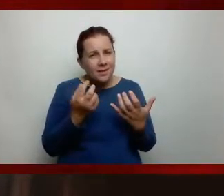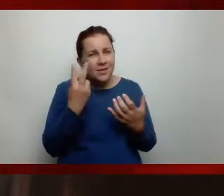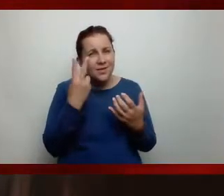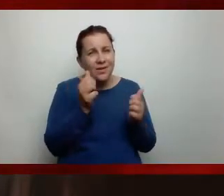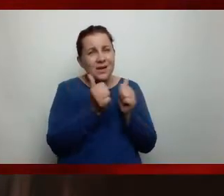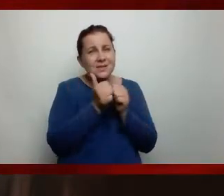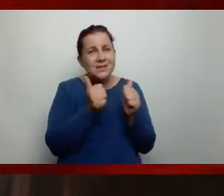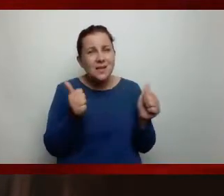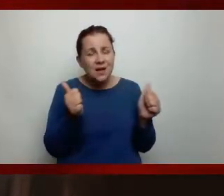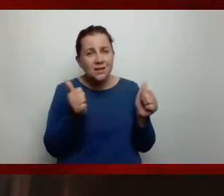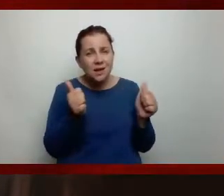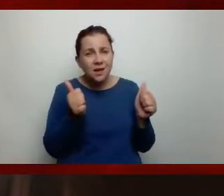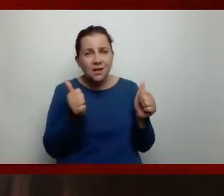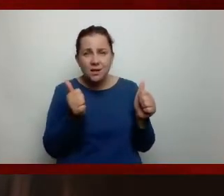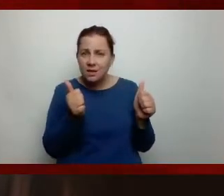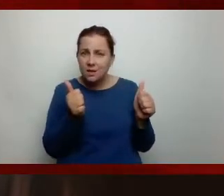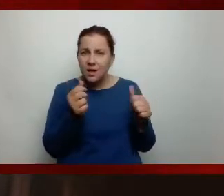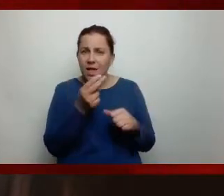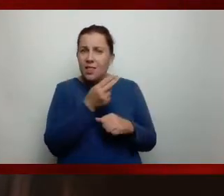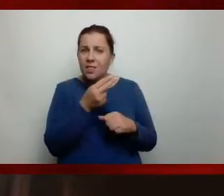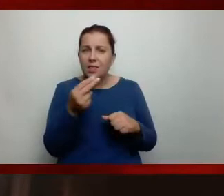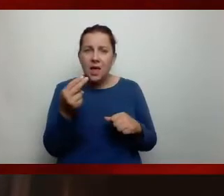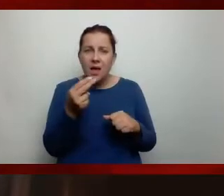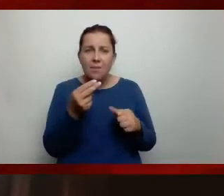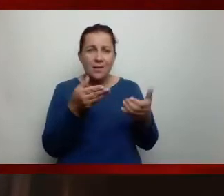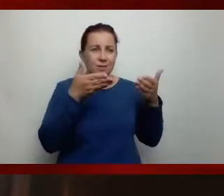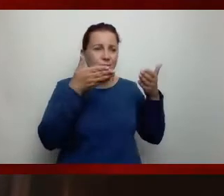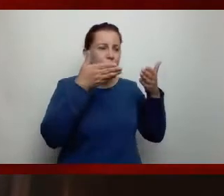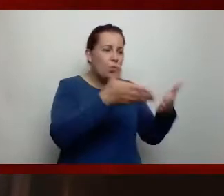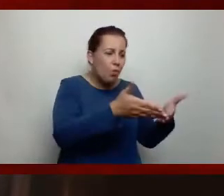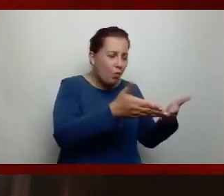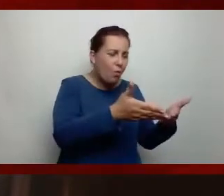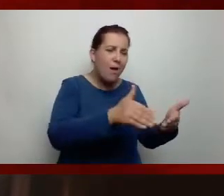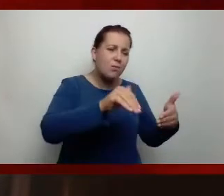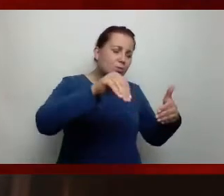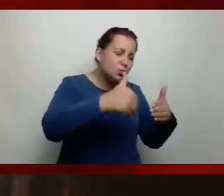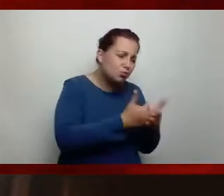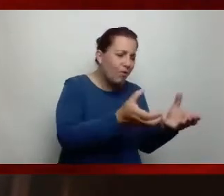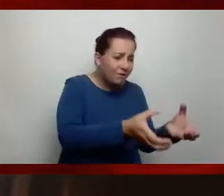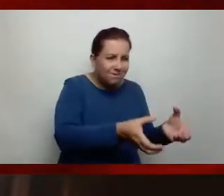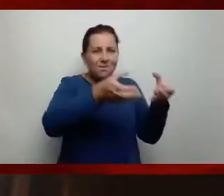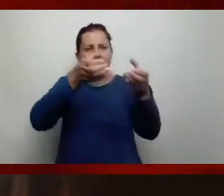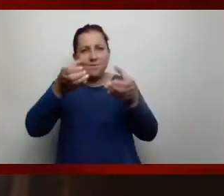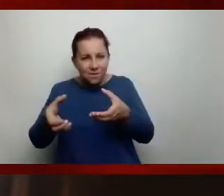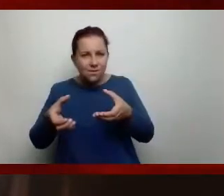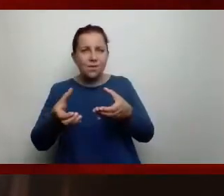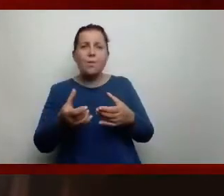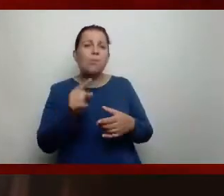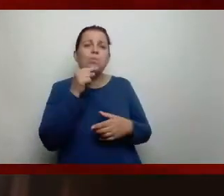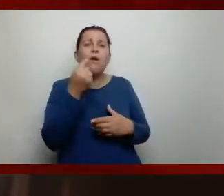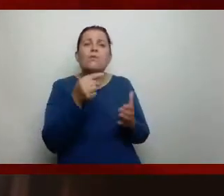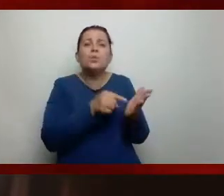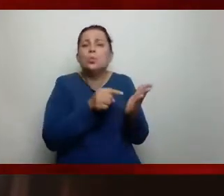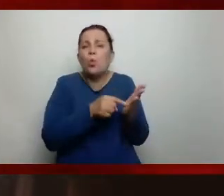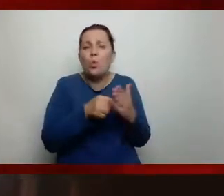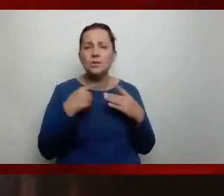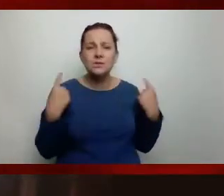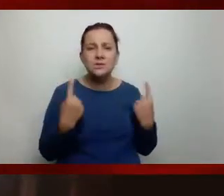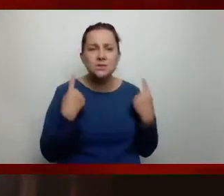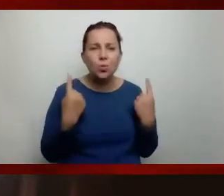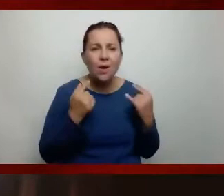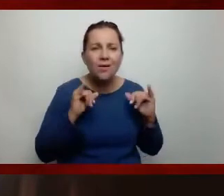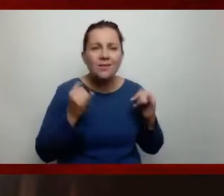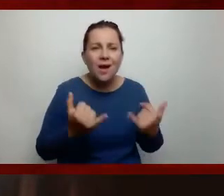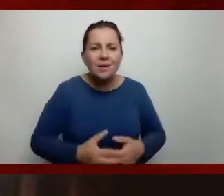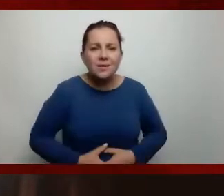zdaniach choćby temat tych ekshumacji. Marcin Chytry, proszę cię, powiedz, jak to w końcu było, ile